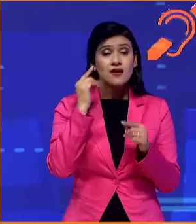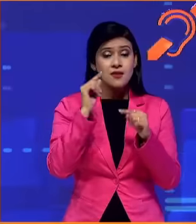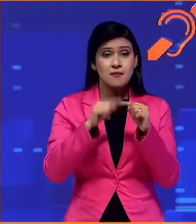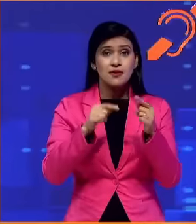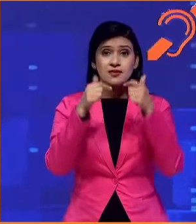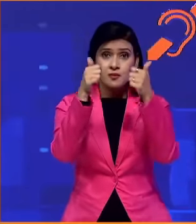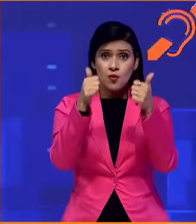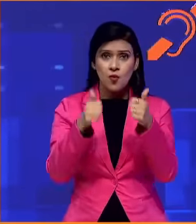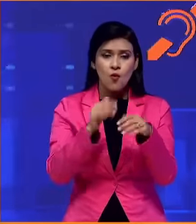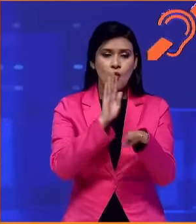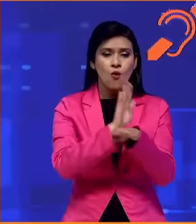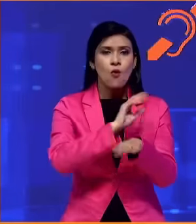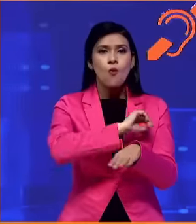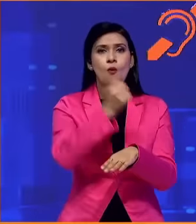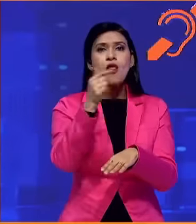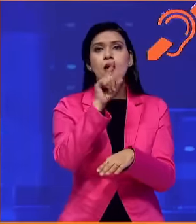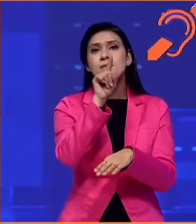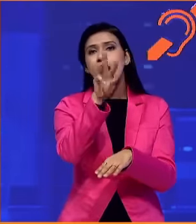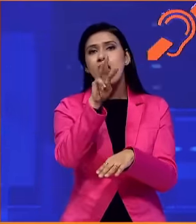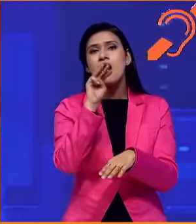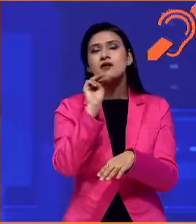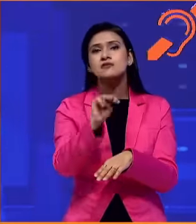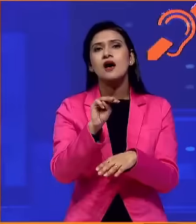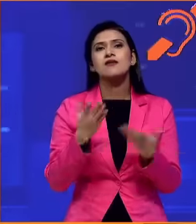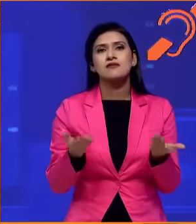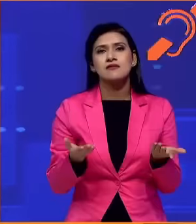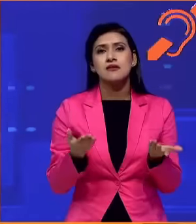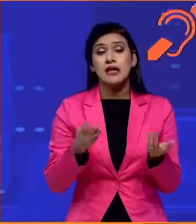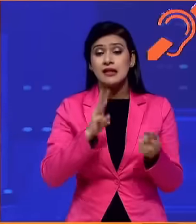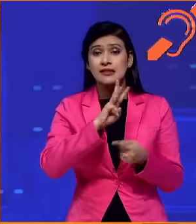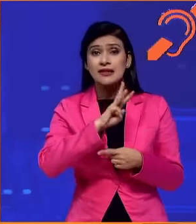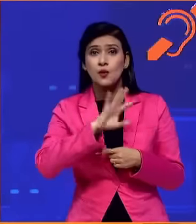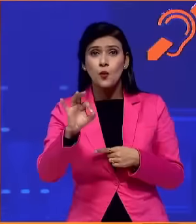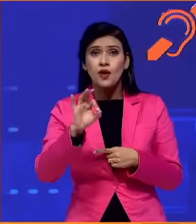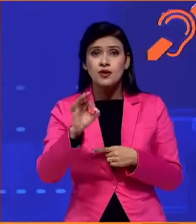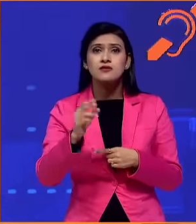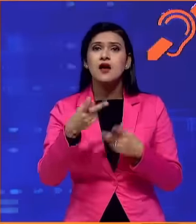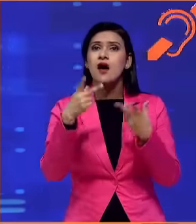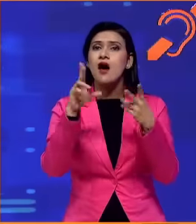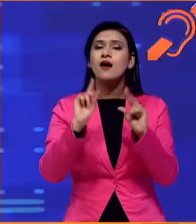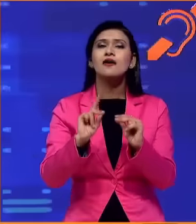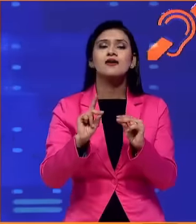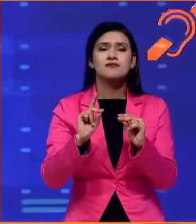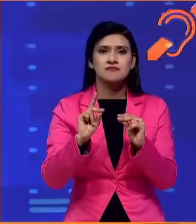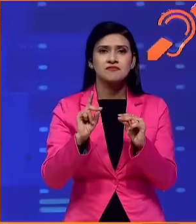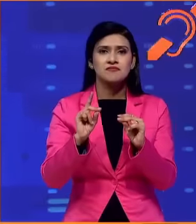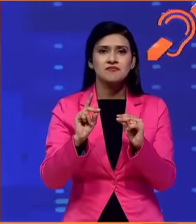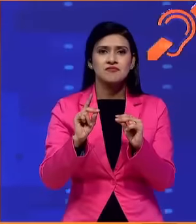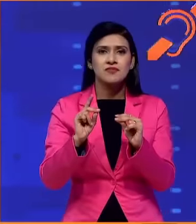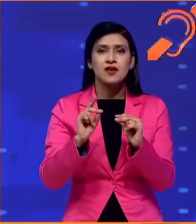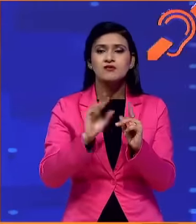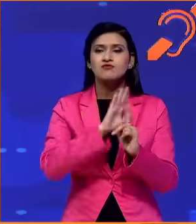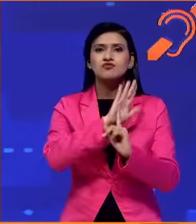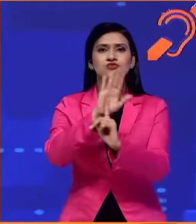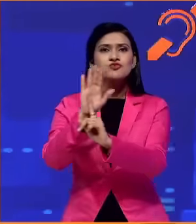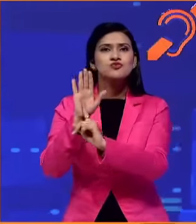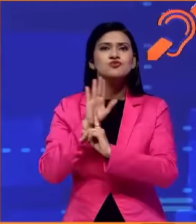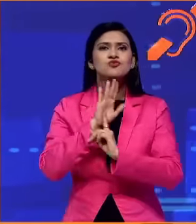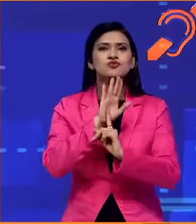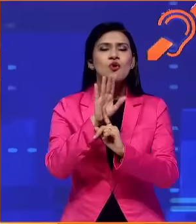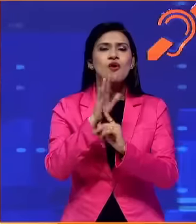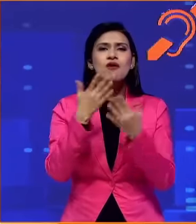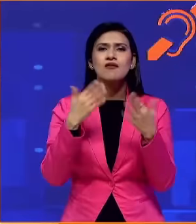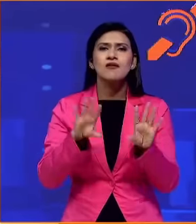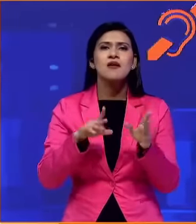,तोकांग्रेसनेवहसीट12,000वोटोंसेजीतली ,इसलिएजनतानेतीनसप्ताहकेभीतरहीदिखादिया ,जनतानेदिखादिया